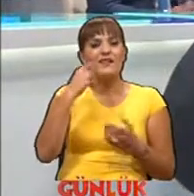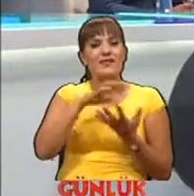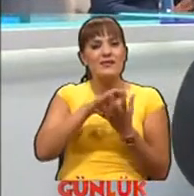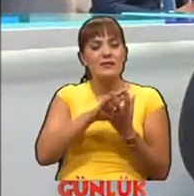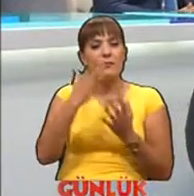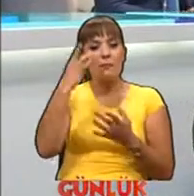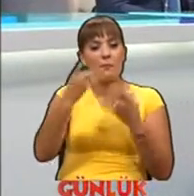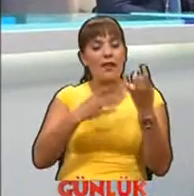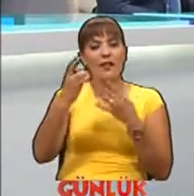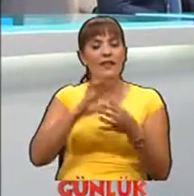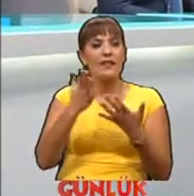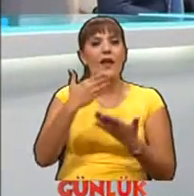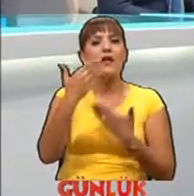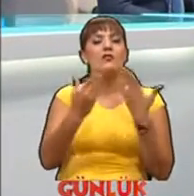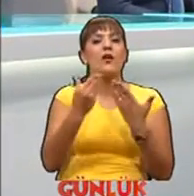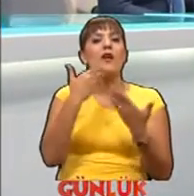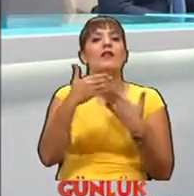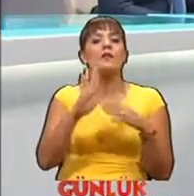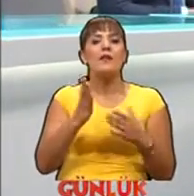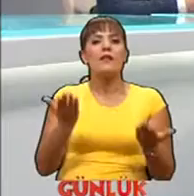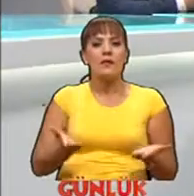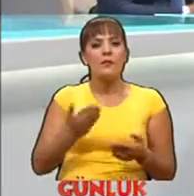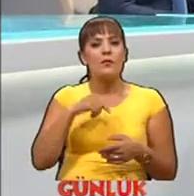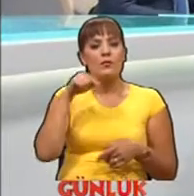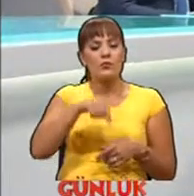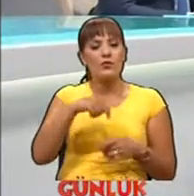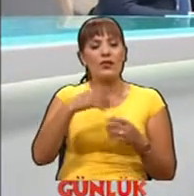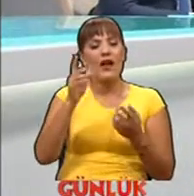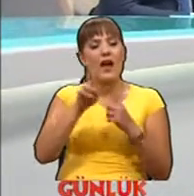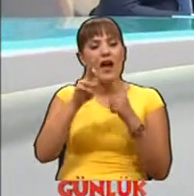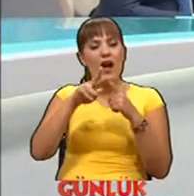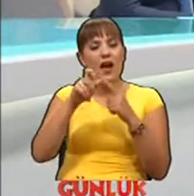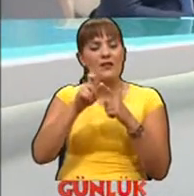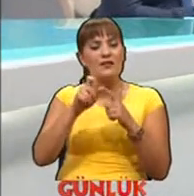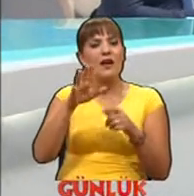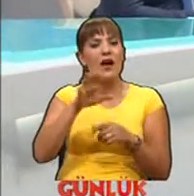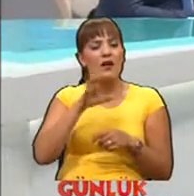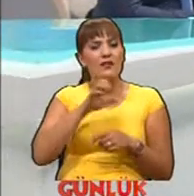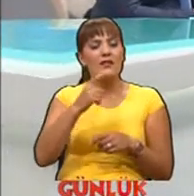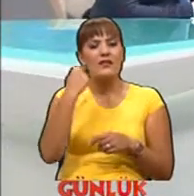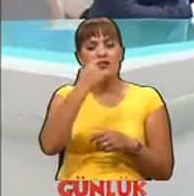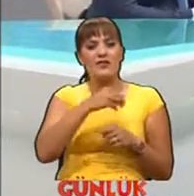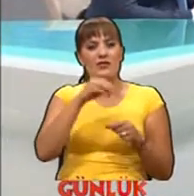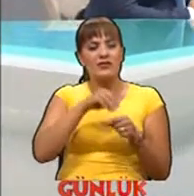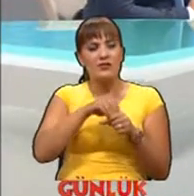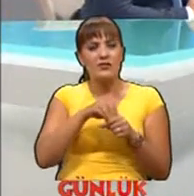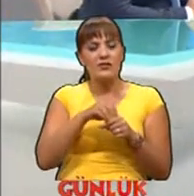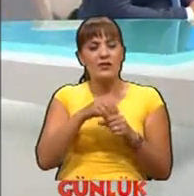diş sıkmada belirtiler neler diye çok fazla bahsetmedik. Tabii ki hani bu eklem rahatsızlıkları, kas ağrıları,